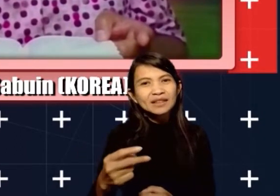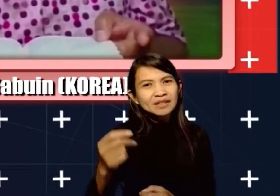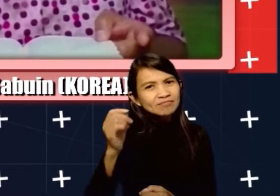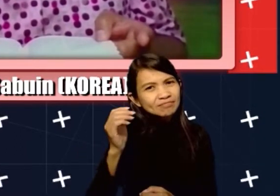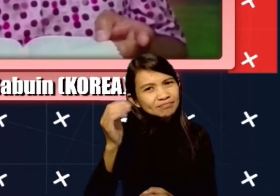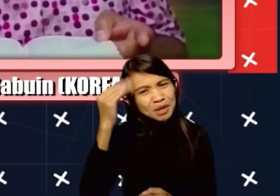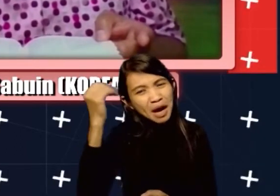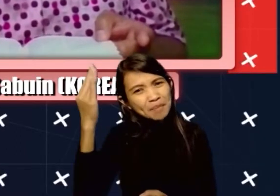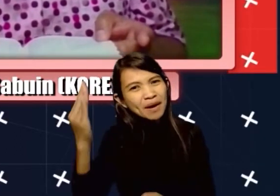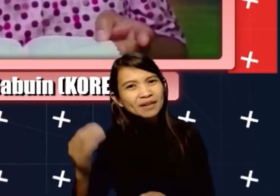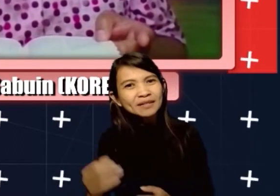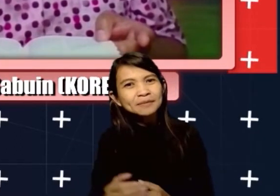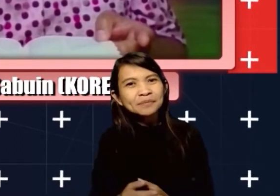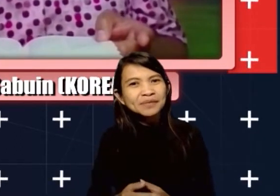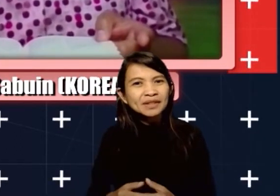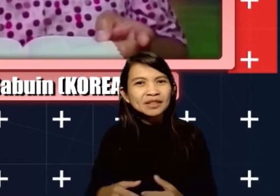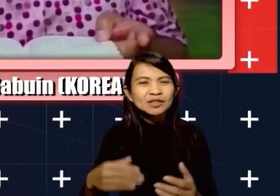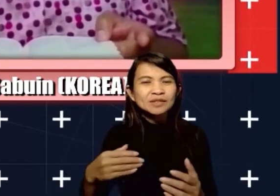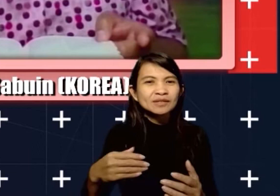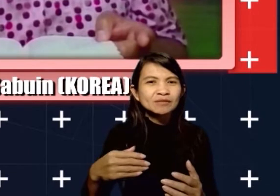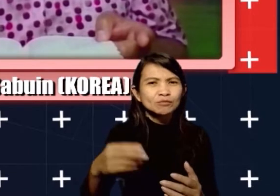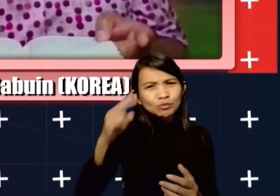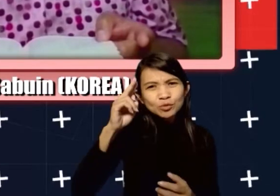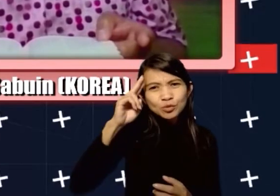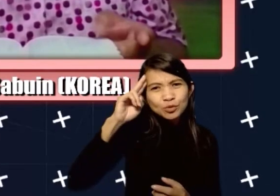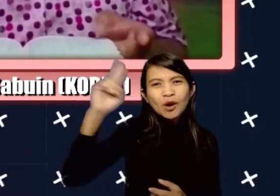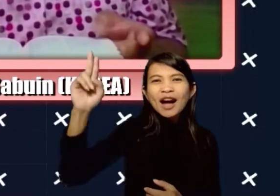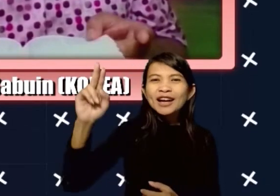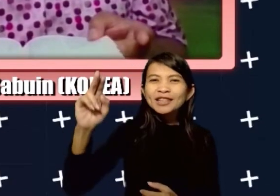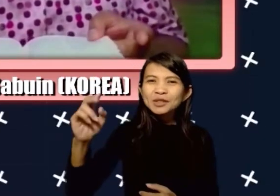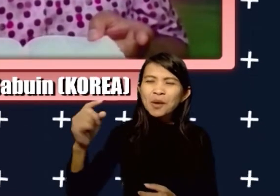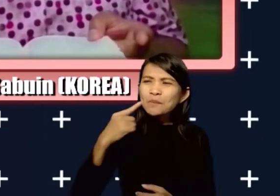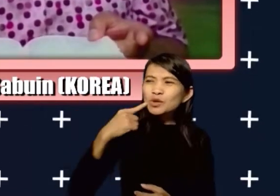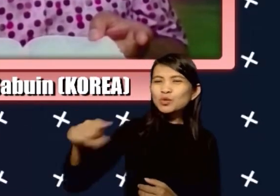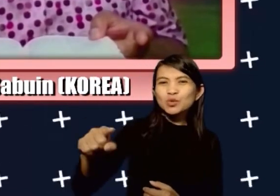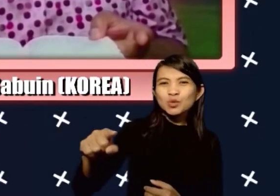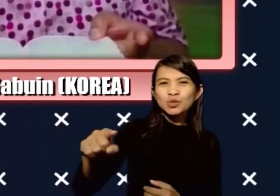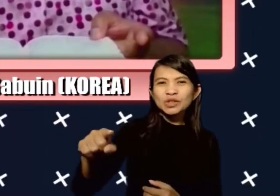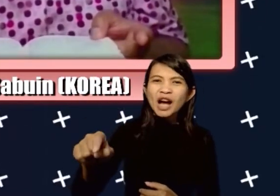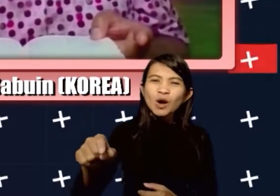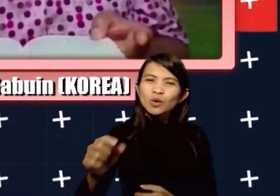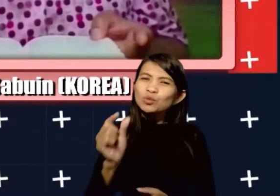Tuhan menyuruh dia untuk memakan roti yang najis seperti itu. Firman-Nya